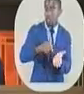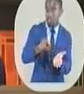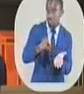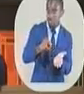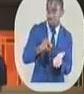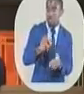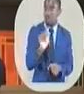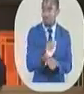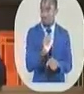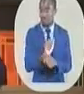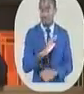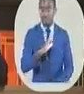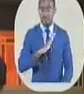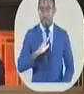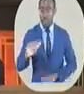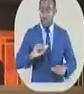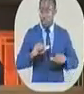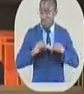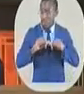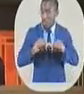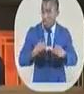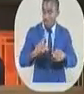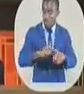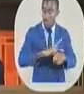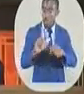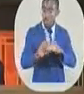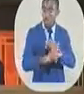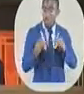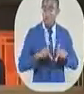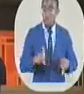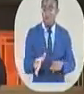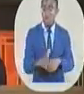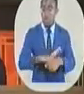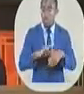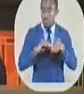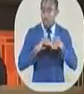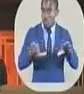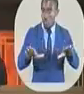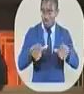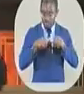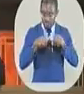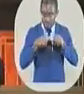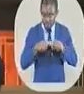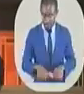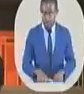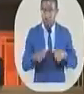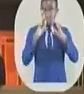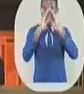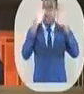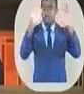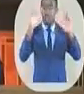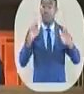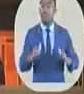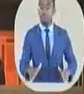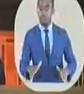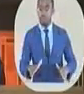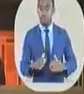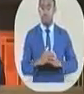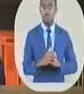qui exerceront leur activité professionnelle durant la période de confinement seront